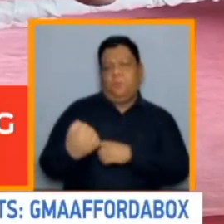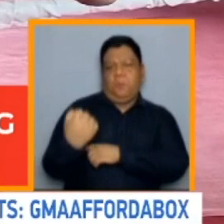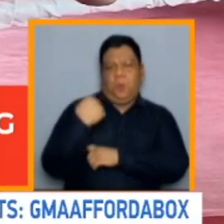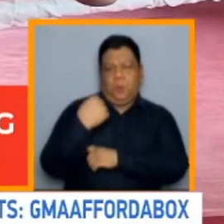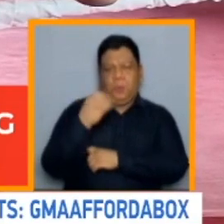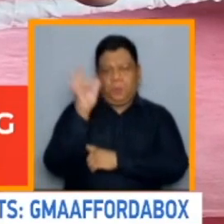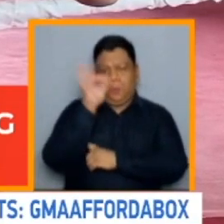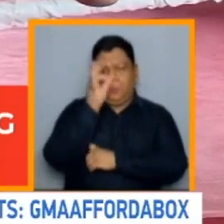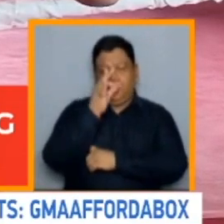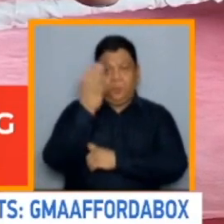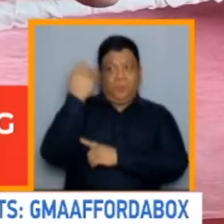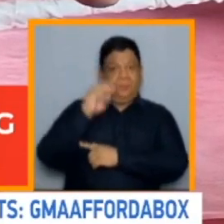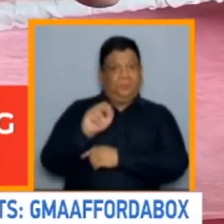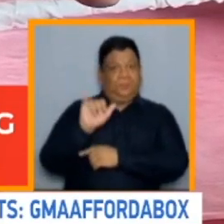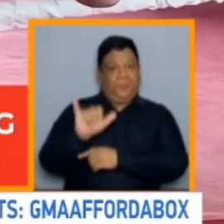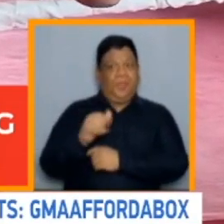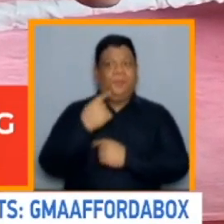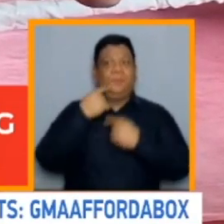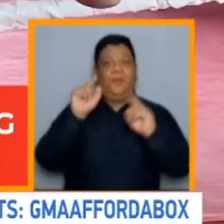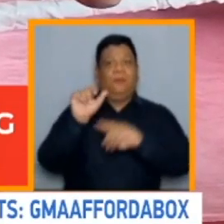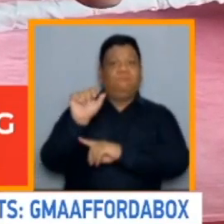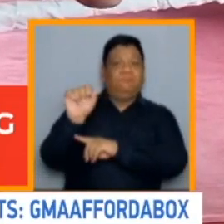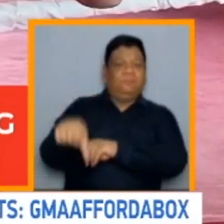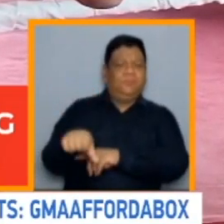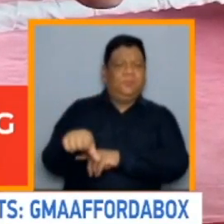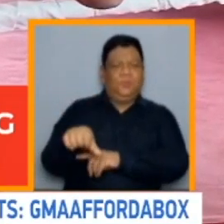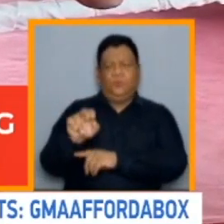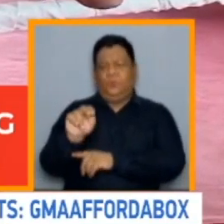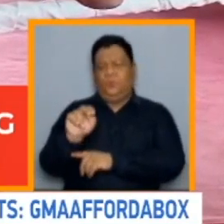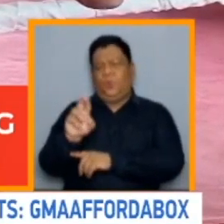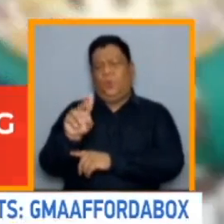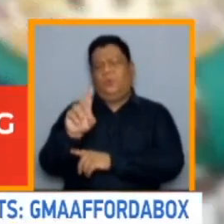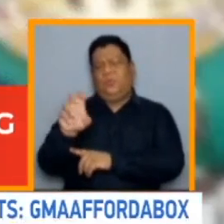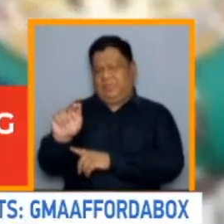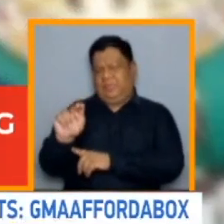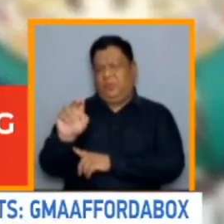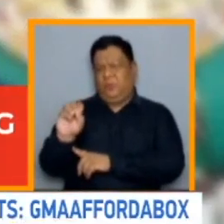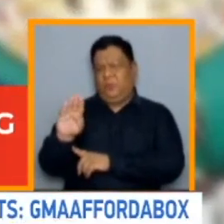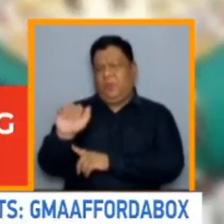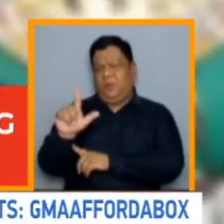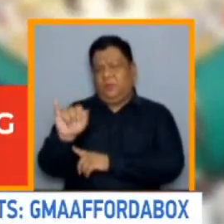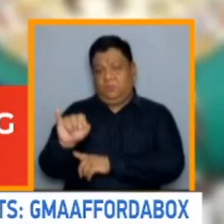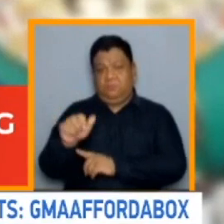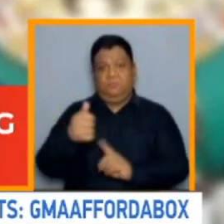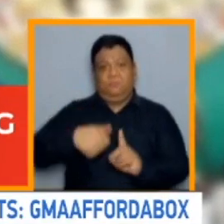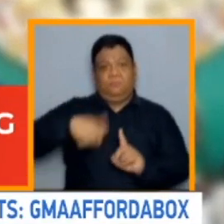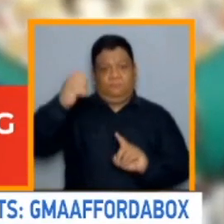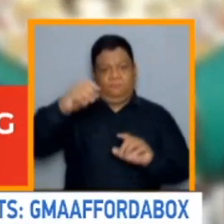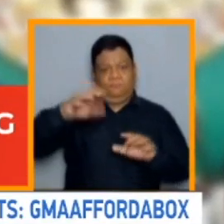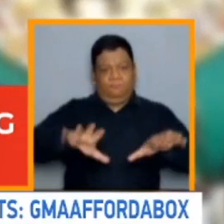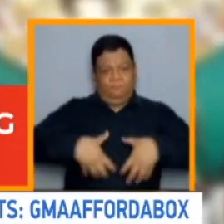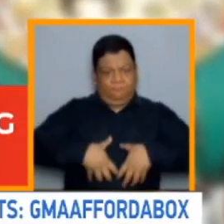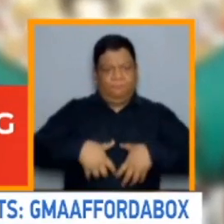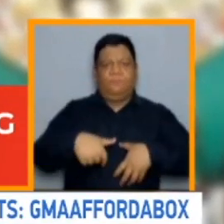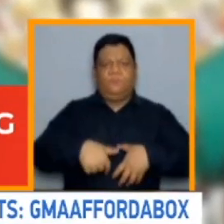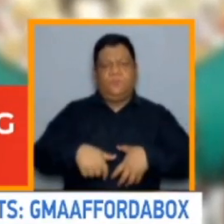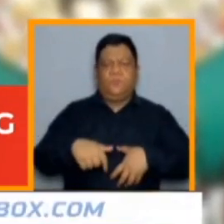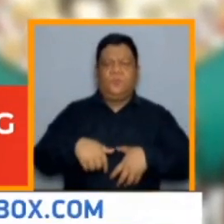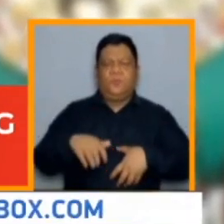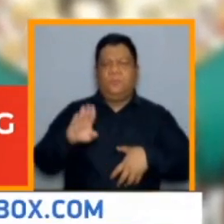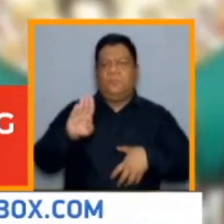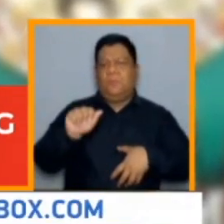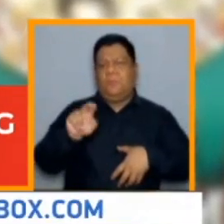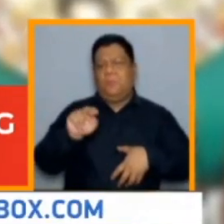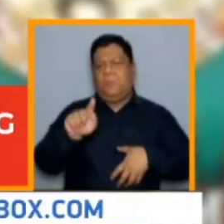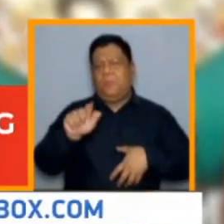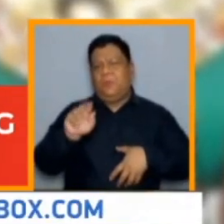ang kalabang si Nordine Obali na panalunan niya ang WBC World Bantamweight title. Noong Disyembre naman,